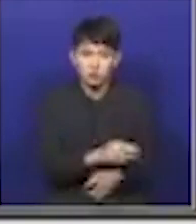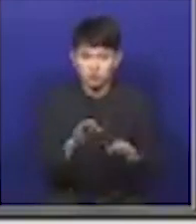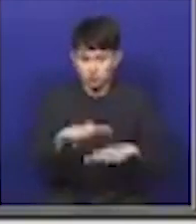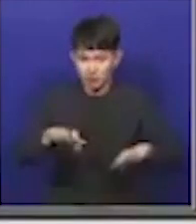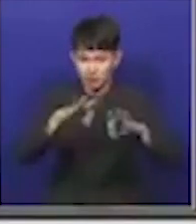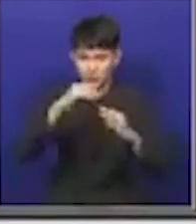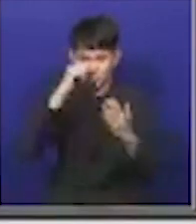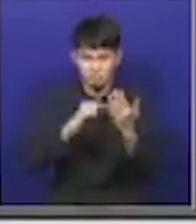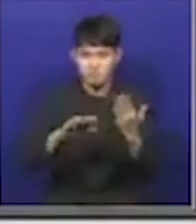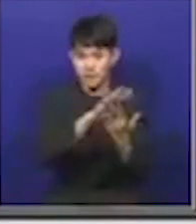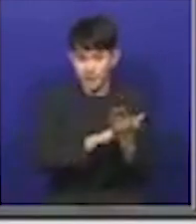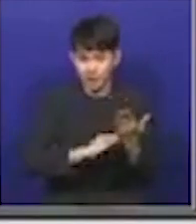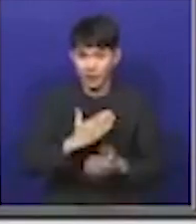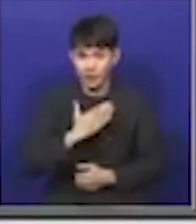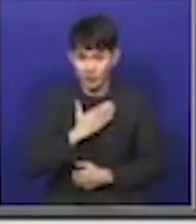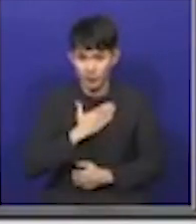ศ